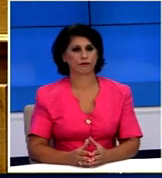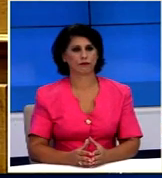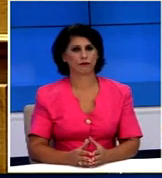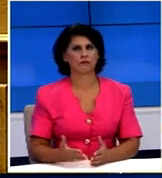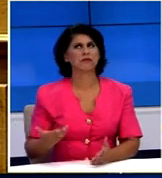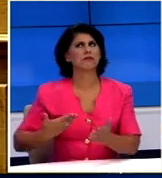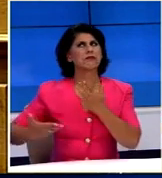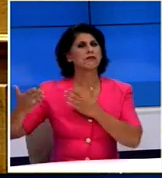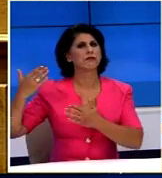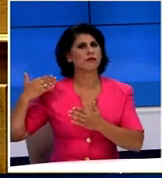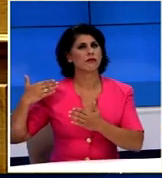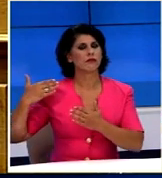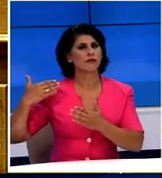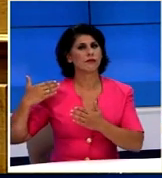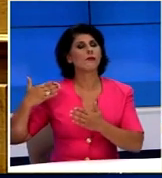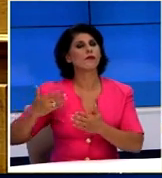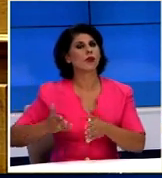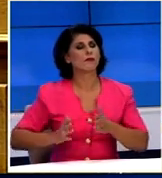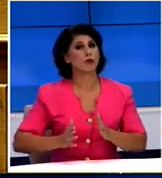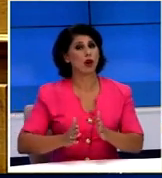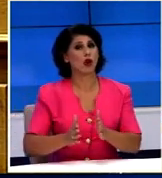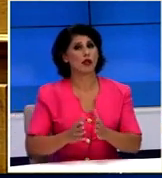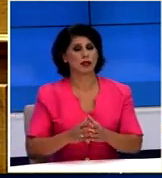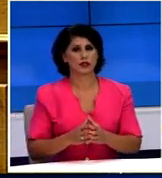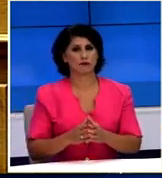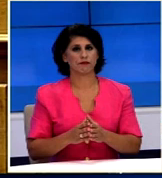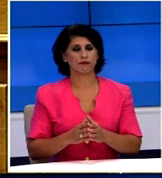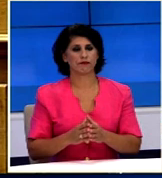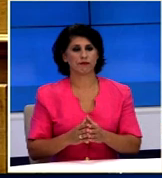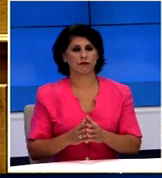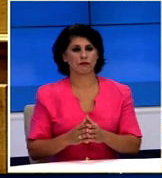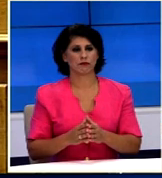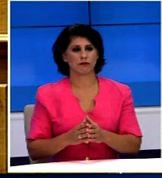καιρό έχει προσχωρήσει σε μια αναθεωρητική